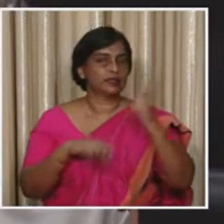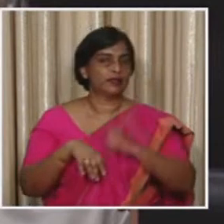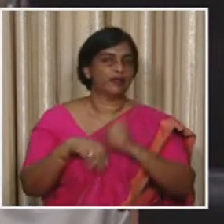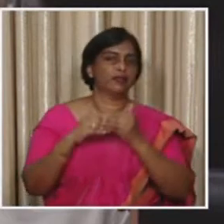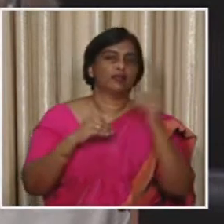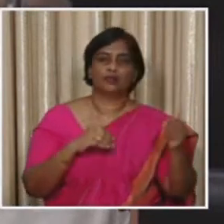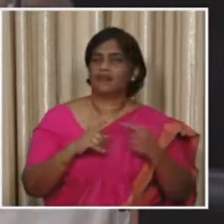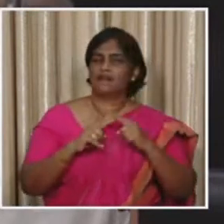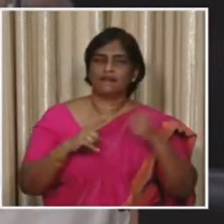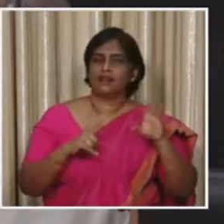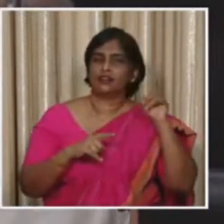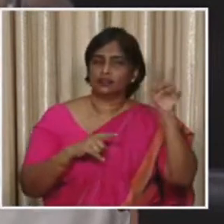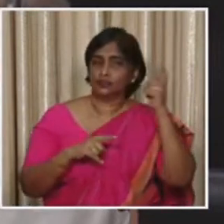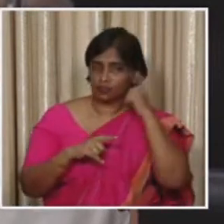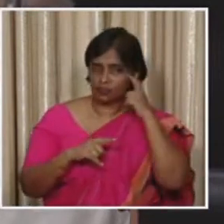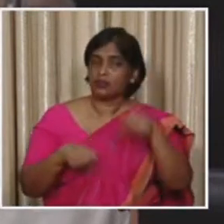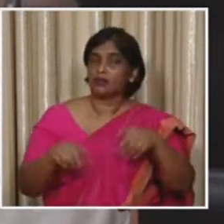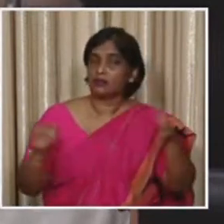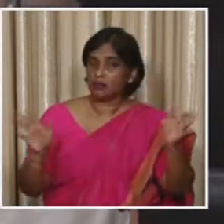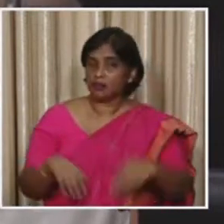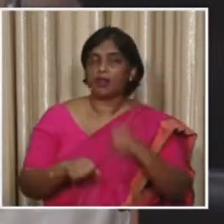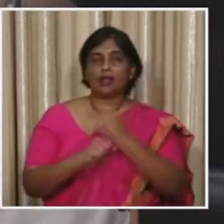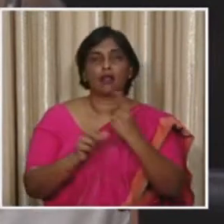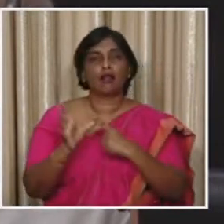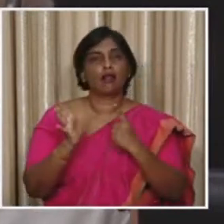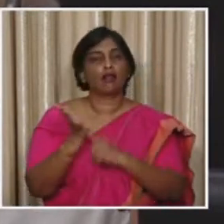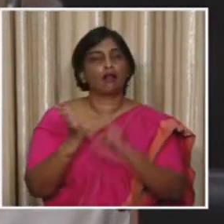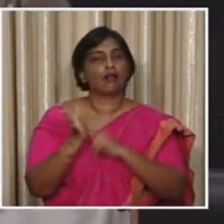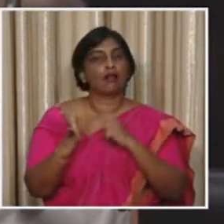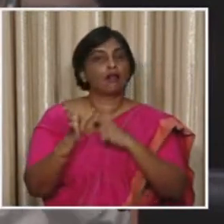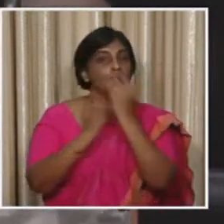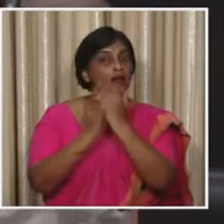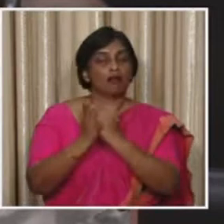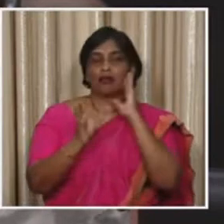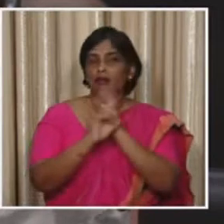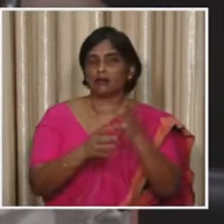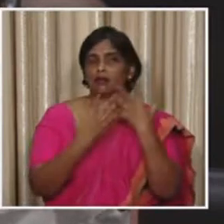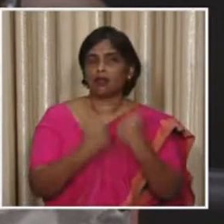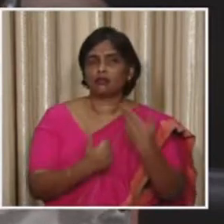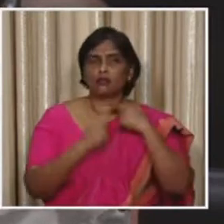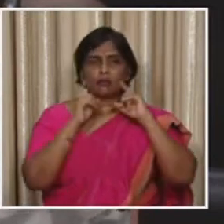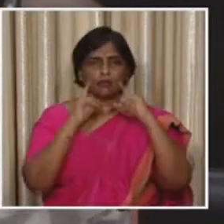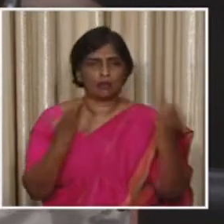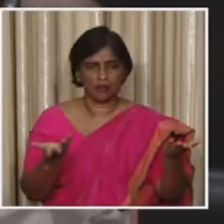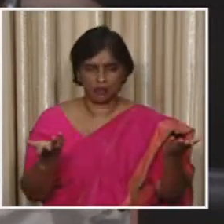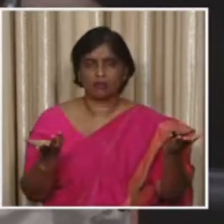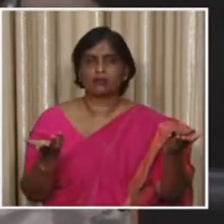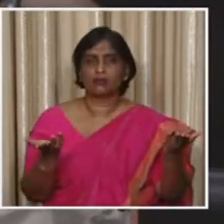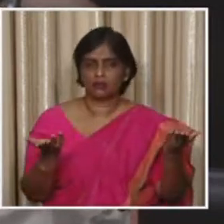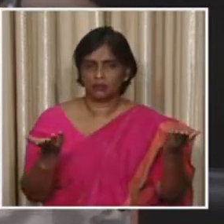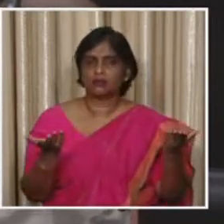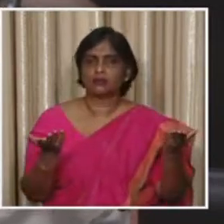දුන්නේ. වෙන එකක් නෙමෙයි. එතුමා දන්නවා නම් තාම ගානාවේ කොන්දේසියවත් පිට කළා නැහැ. කොහෙන් ගන්නවද කියලා මං දන්නේ